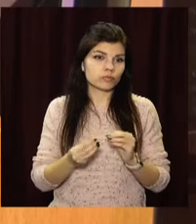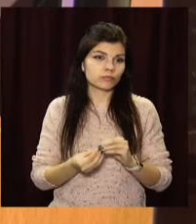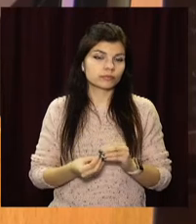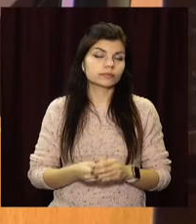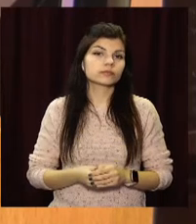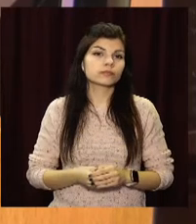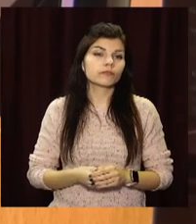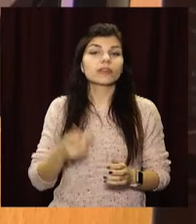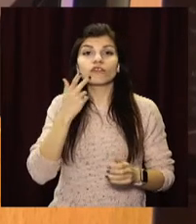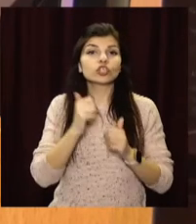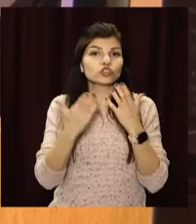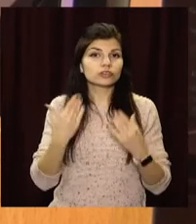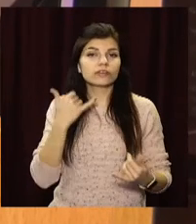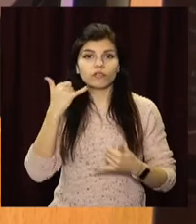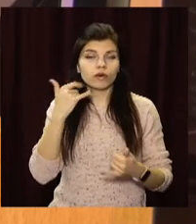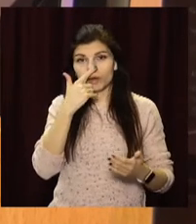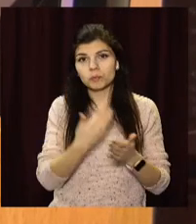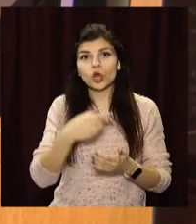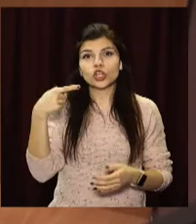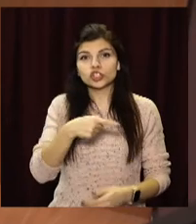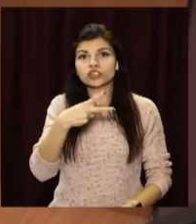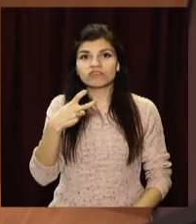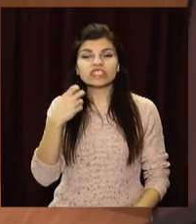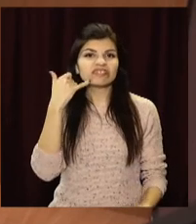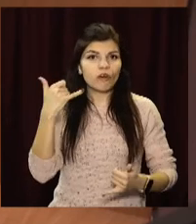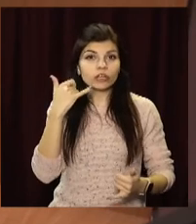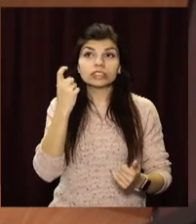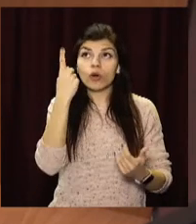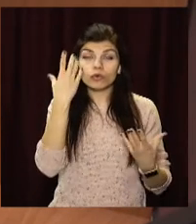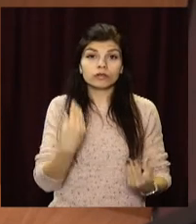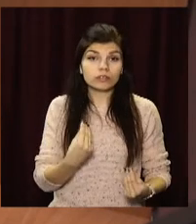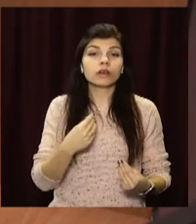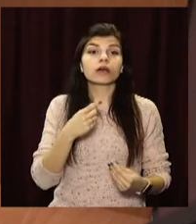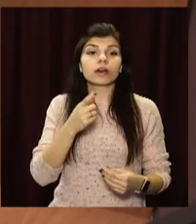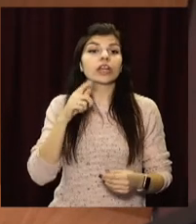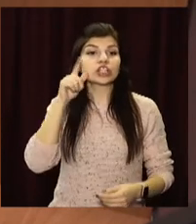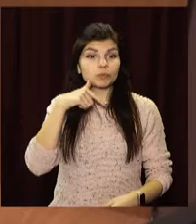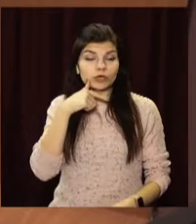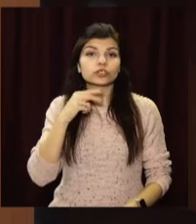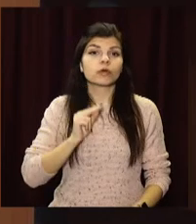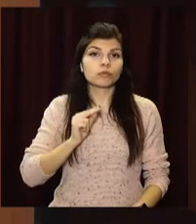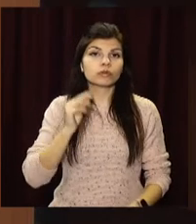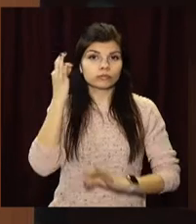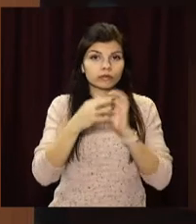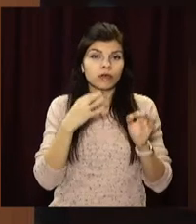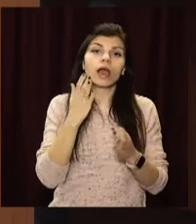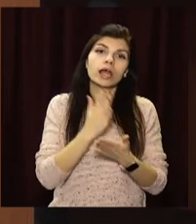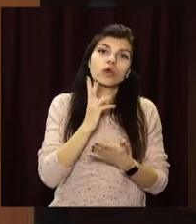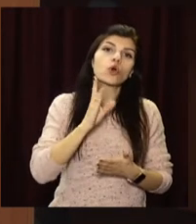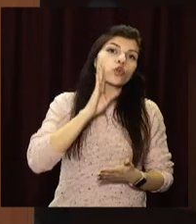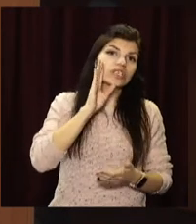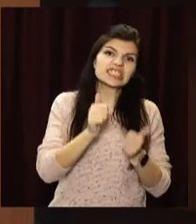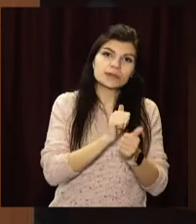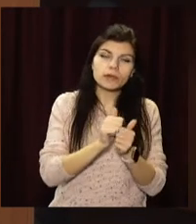мову. Щодня до служби надходить в середньому 1200 дзвінків. Частина диспетчерів працює цілодобово, частина – у ранкові